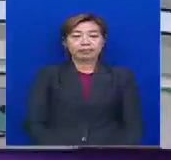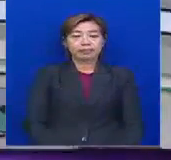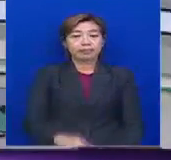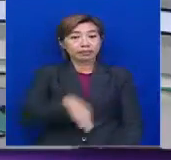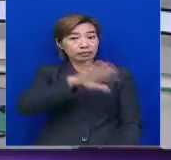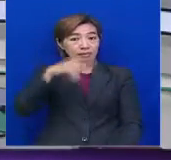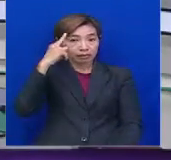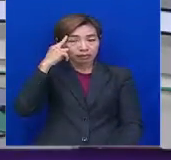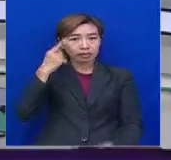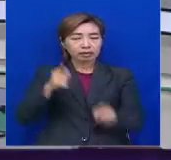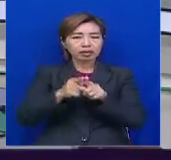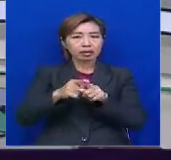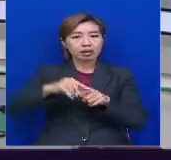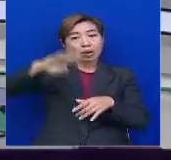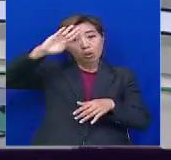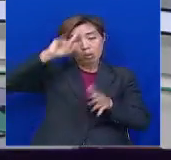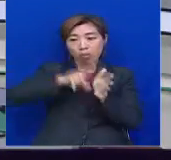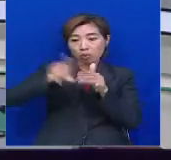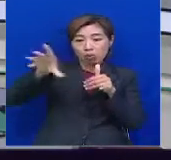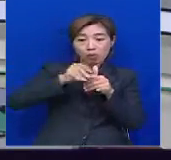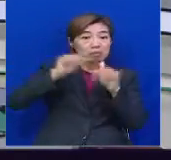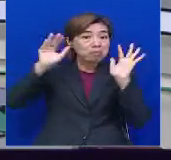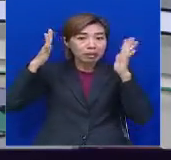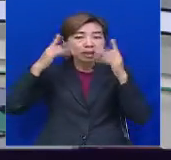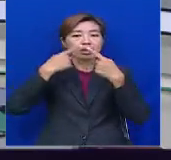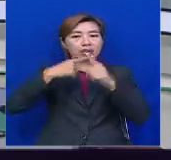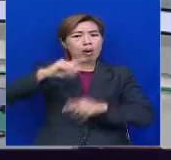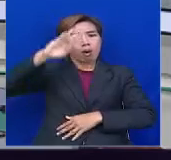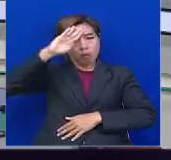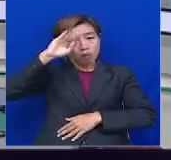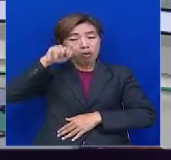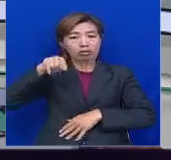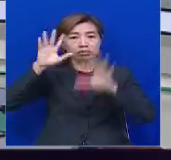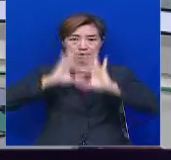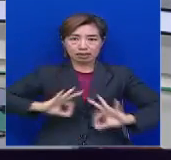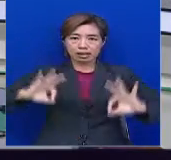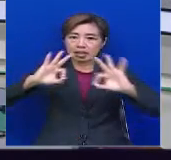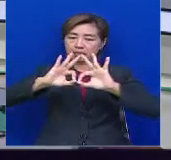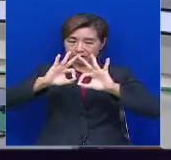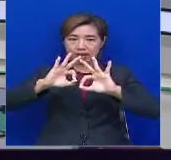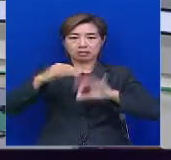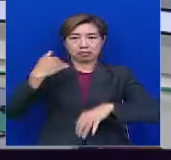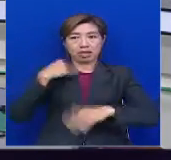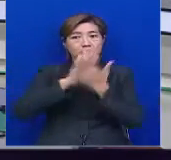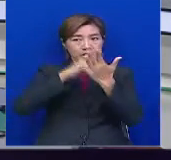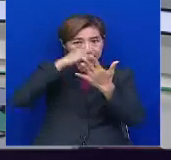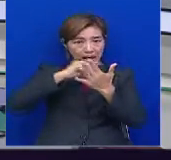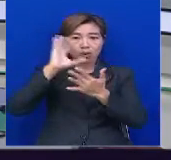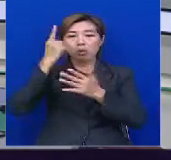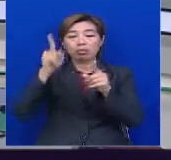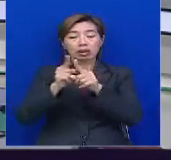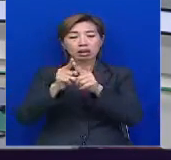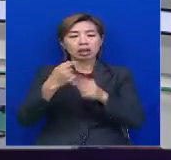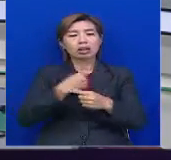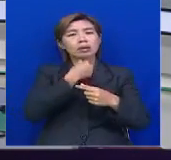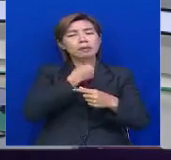คุณผู้ชมคะถ้าพูดถึงโรคไม่ติดต่อปัจจุบันนี้ก็ถือว่าเป็นปัญหาสำคัญนะคะแล้วก็เป็นปัญหาอันดับแรกของโลกแล้วก็ในประเทศไทยด้วยไม่ว่าจะเป็นโรคหลอด